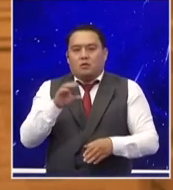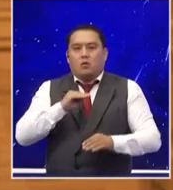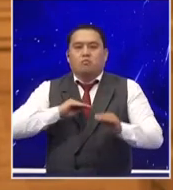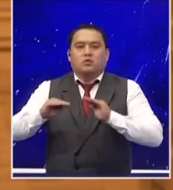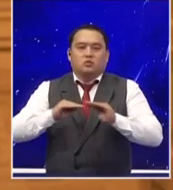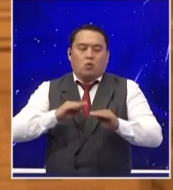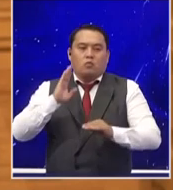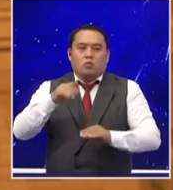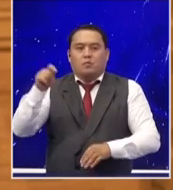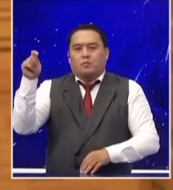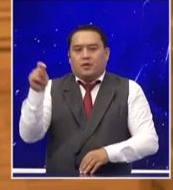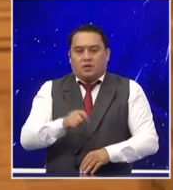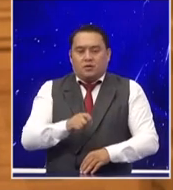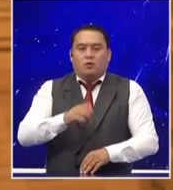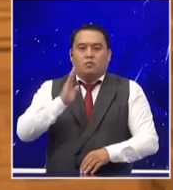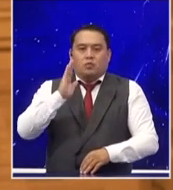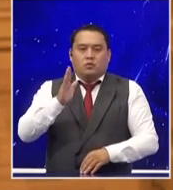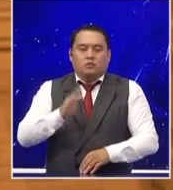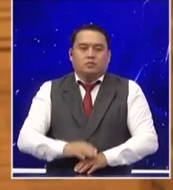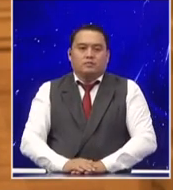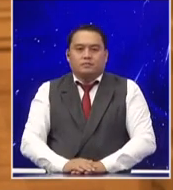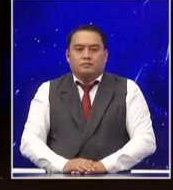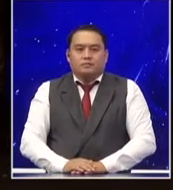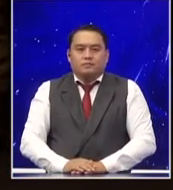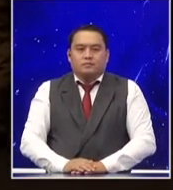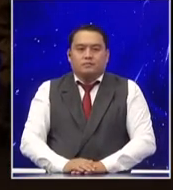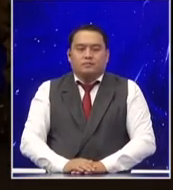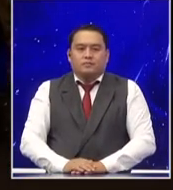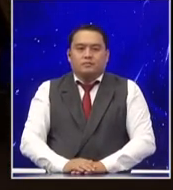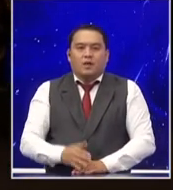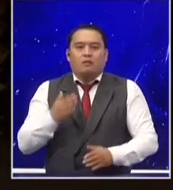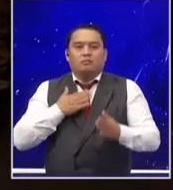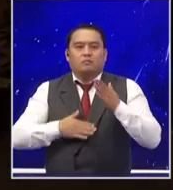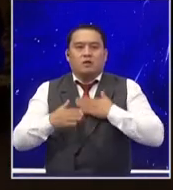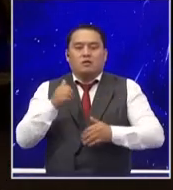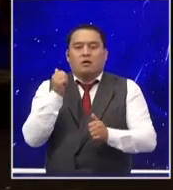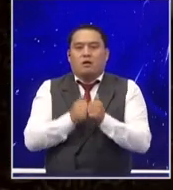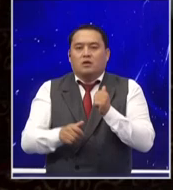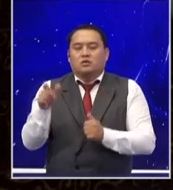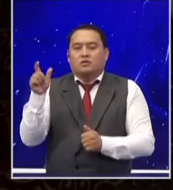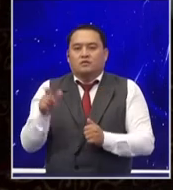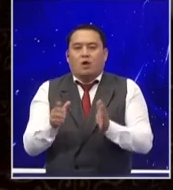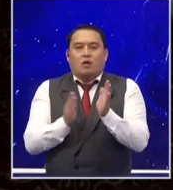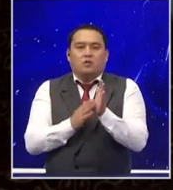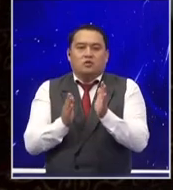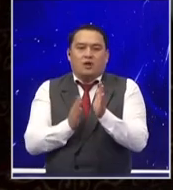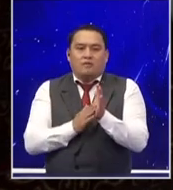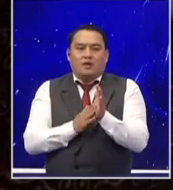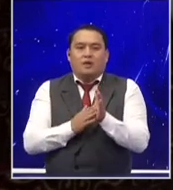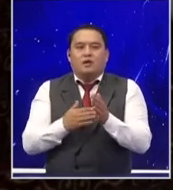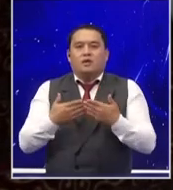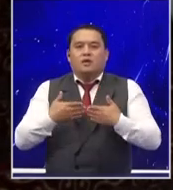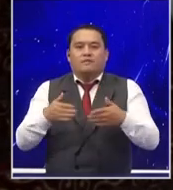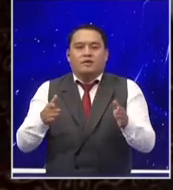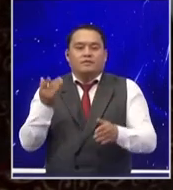постановка и мы намерены ни за что не пропустите и картина порадовала каждого и зрители аплодировали стоя двери театр